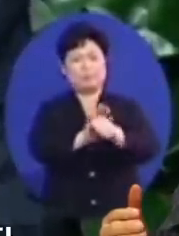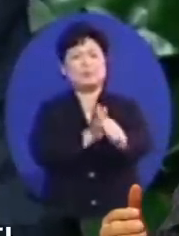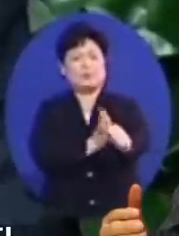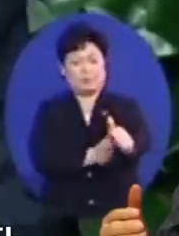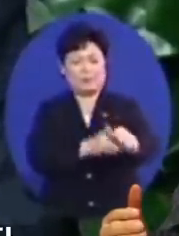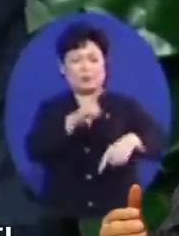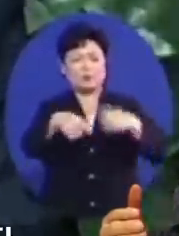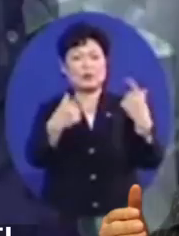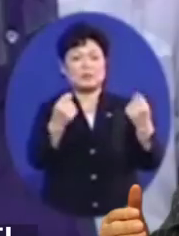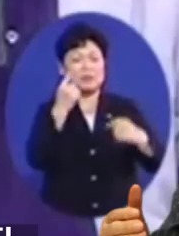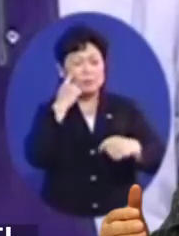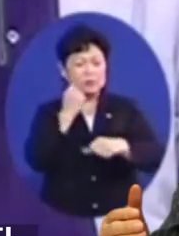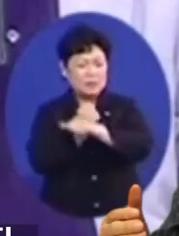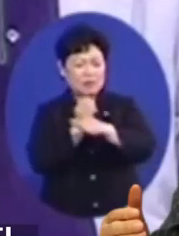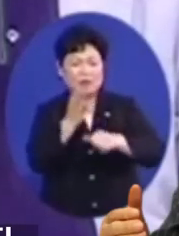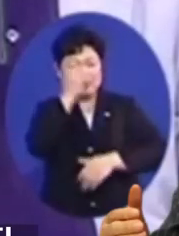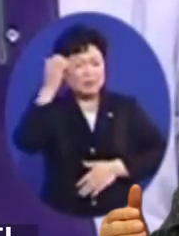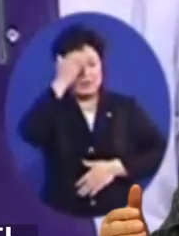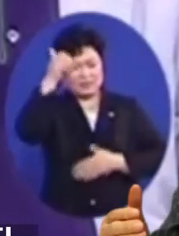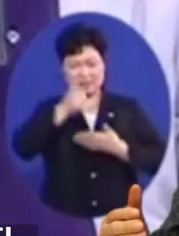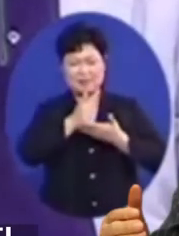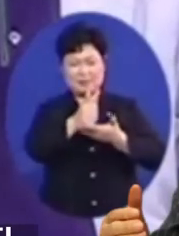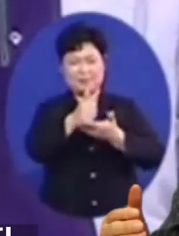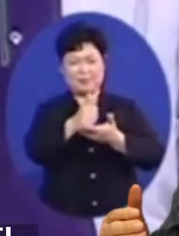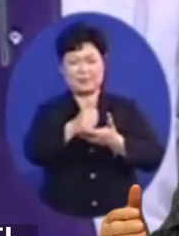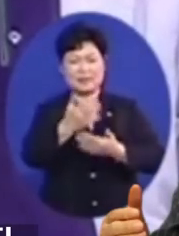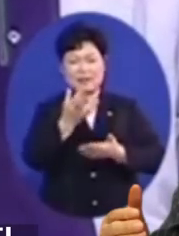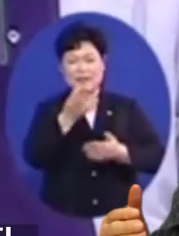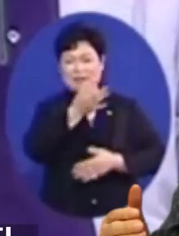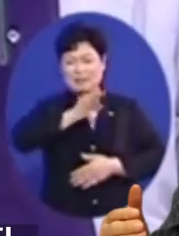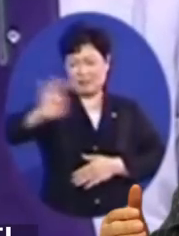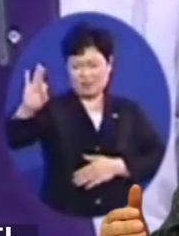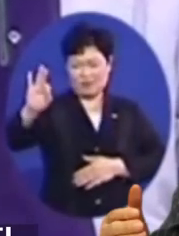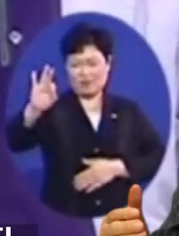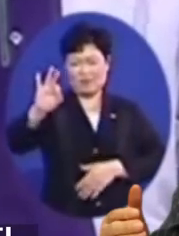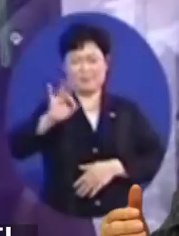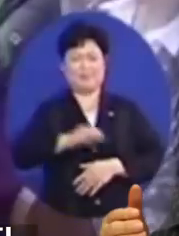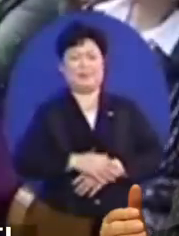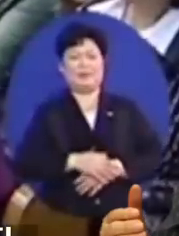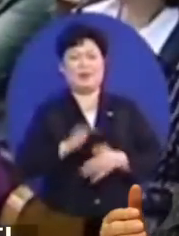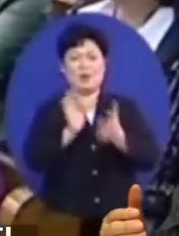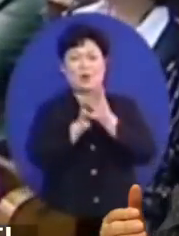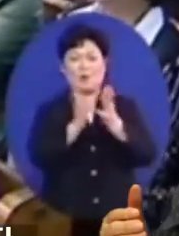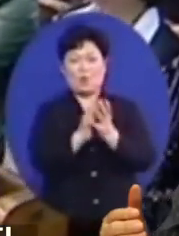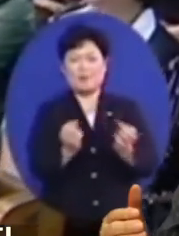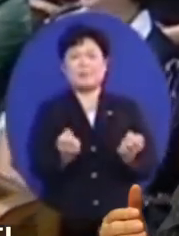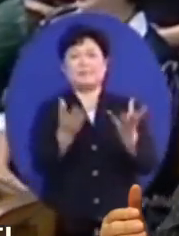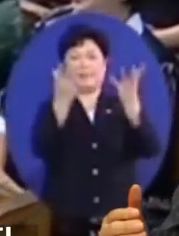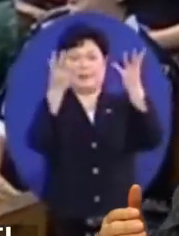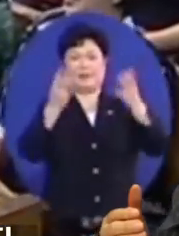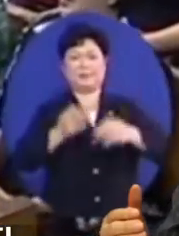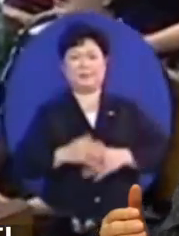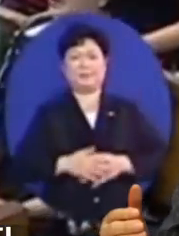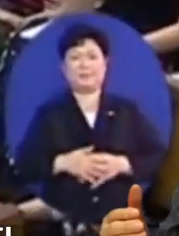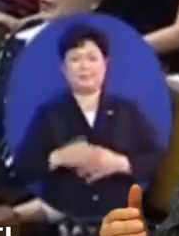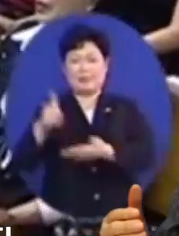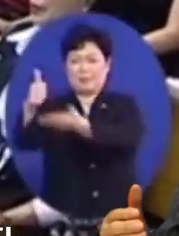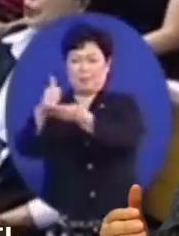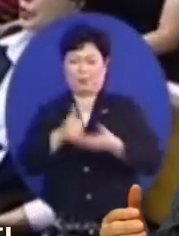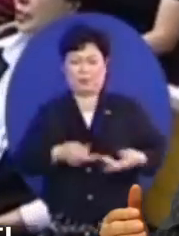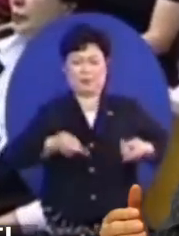따라 말씀하세요. 성령님, 성령님 인정합니다. 인정합니다. 환영합니다.